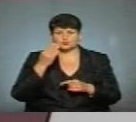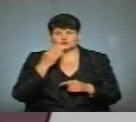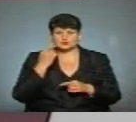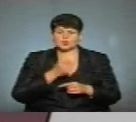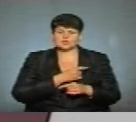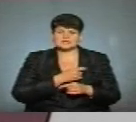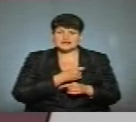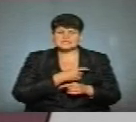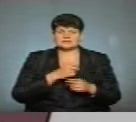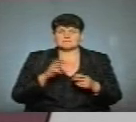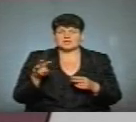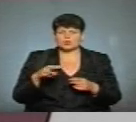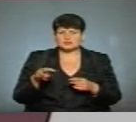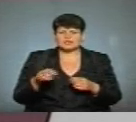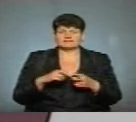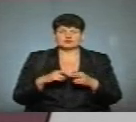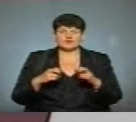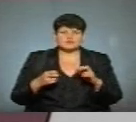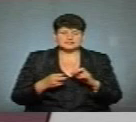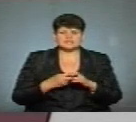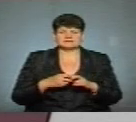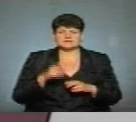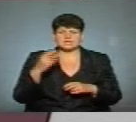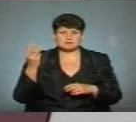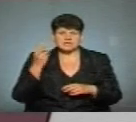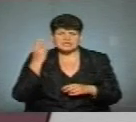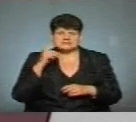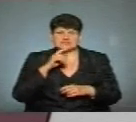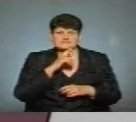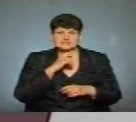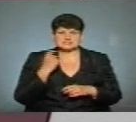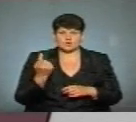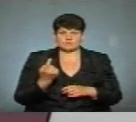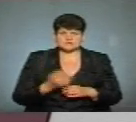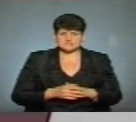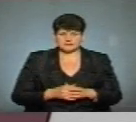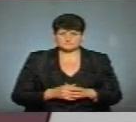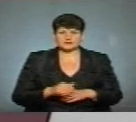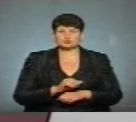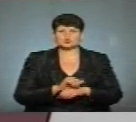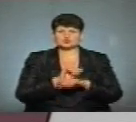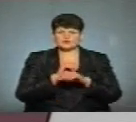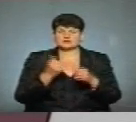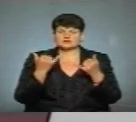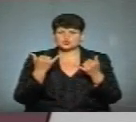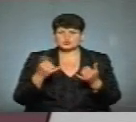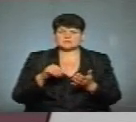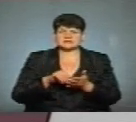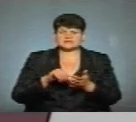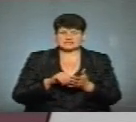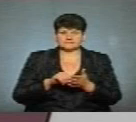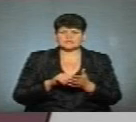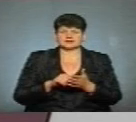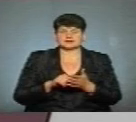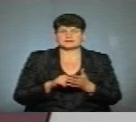Миколаївській, Івано-Франківській, Хмельницькій та Вінницькій областях. Протестували сьогодні також представники промислових